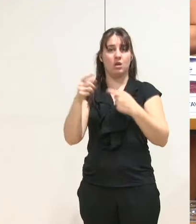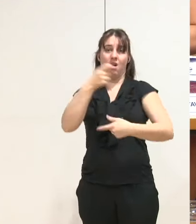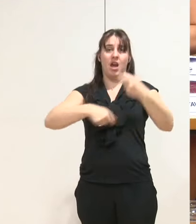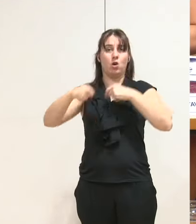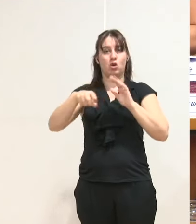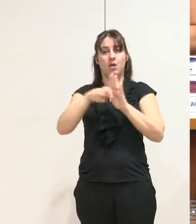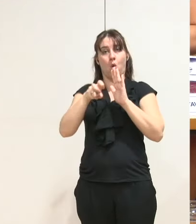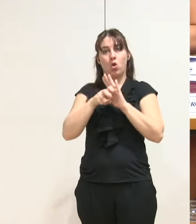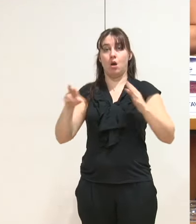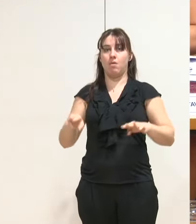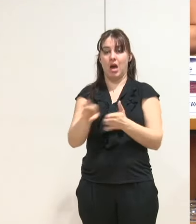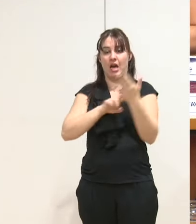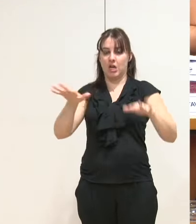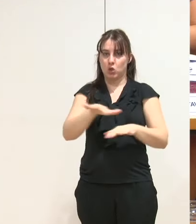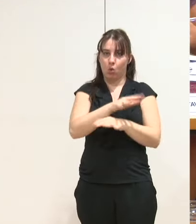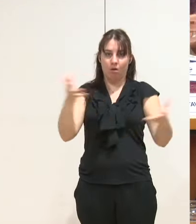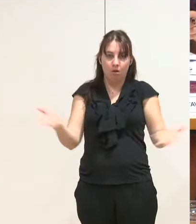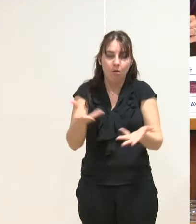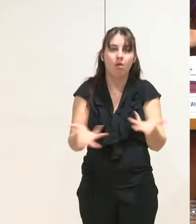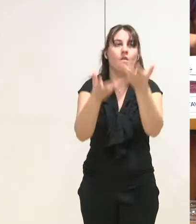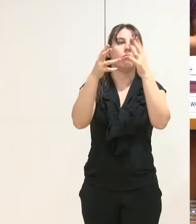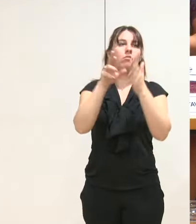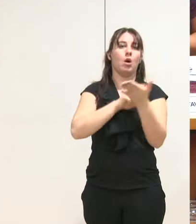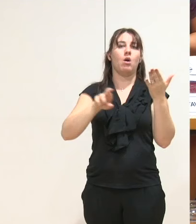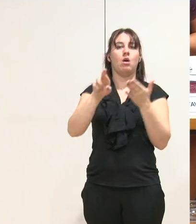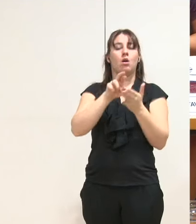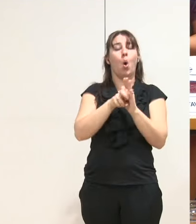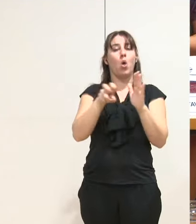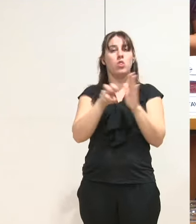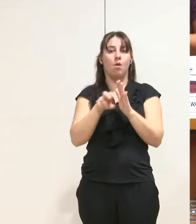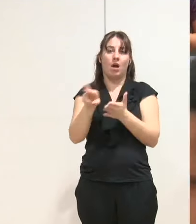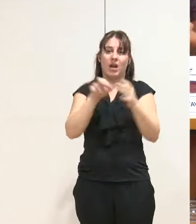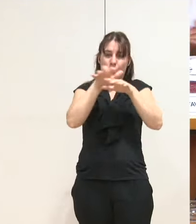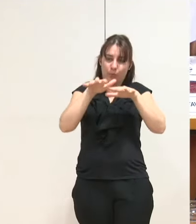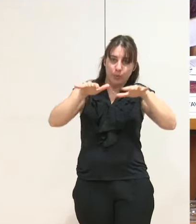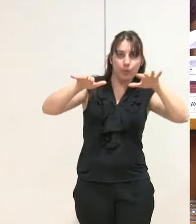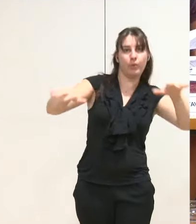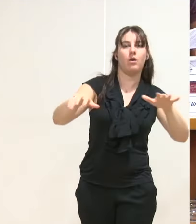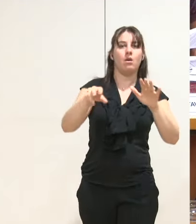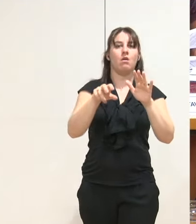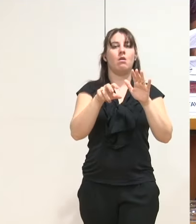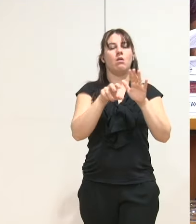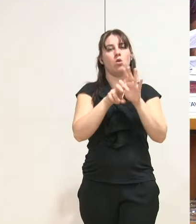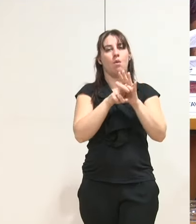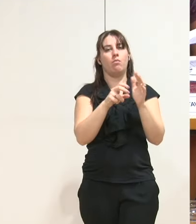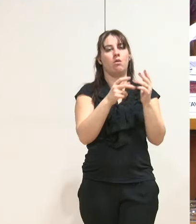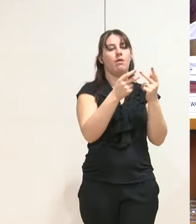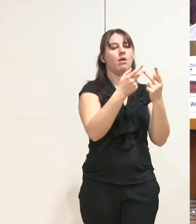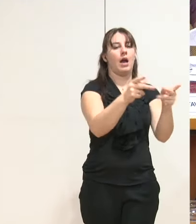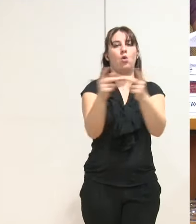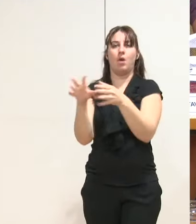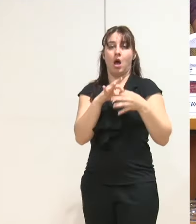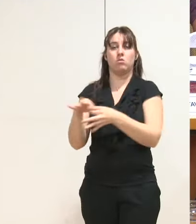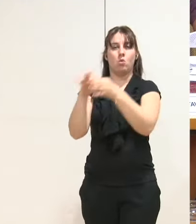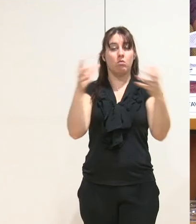locale l'animation et le rayonnement de la ville de Grenoble et de son agglomération mais en même temps un équipement son